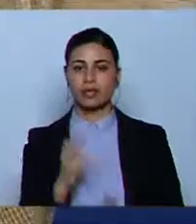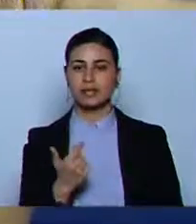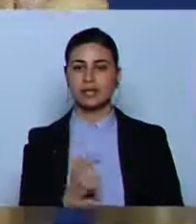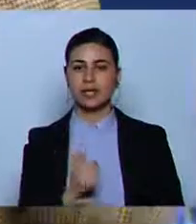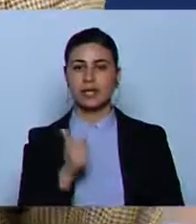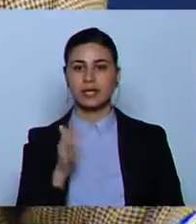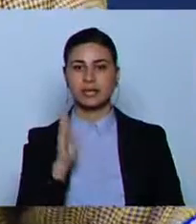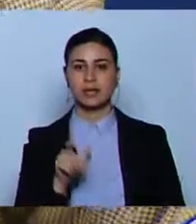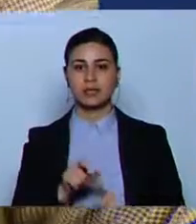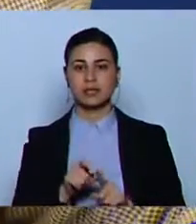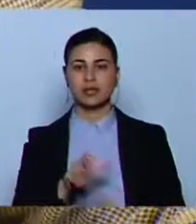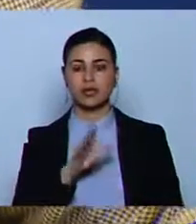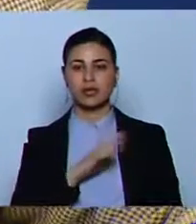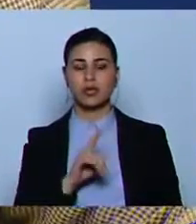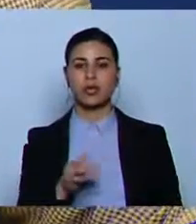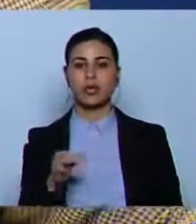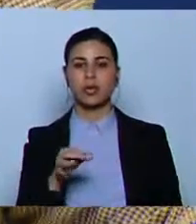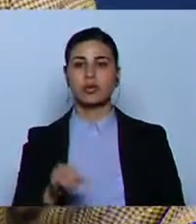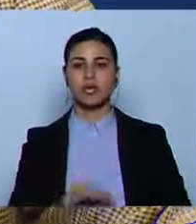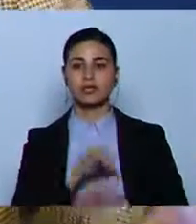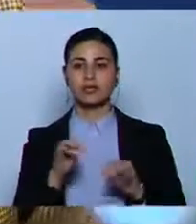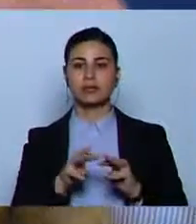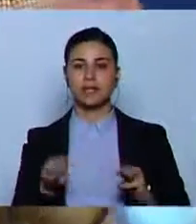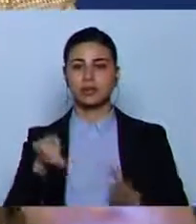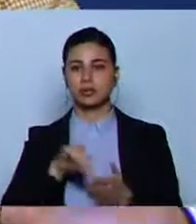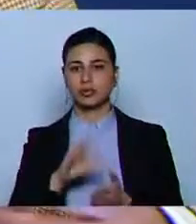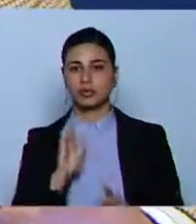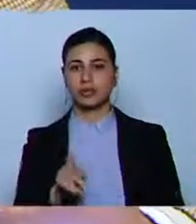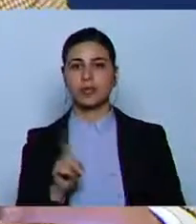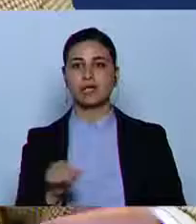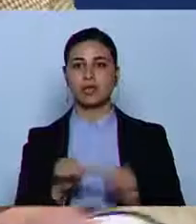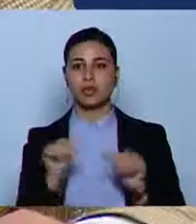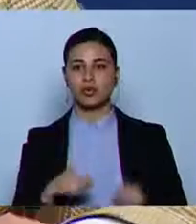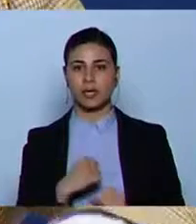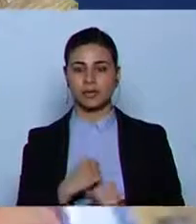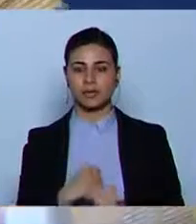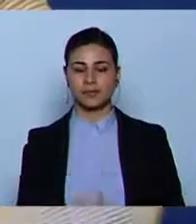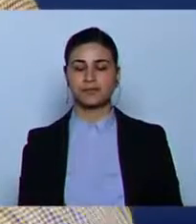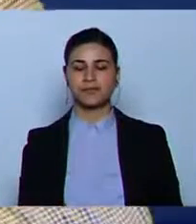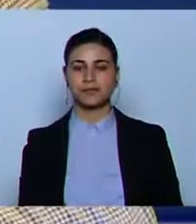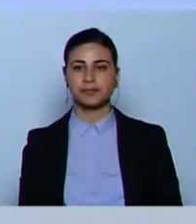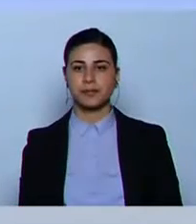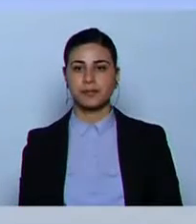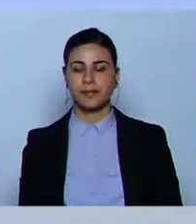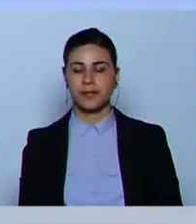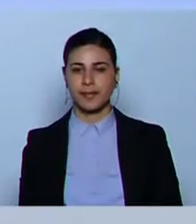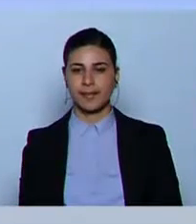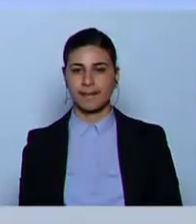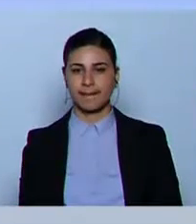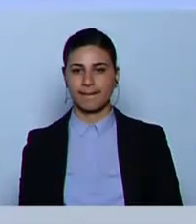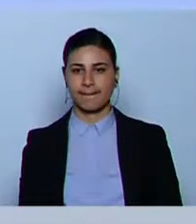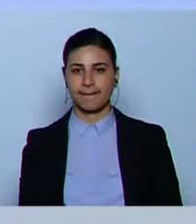კარგი იქნება, ლიზი მთქვა, რომ ვთქვათ რეგიონ განვითარების სამინისტროს ჩაერთას და რაღაც ფორმატი შევიმუშაოთ. გასაგებია, ეგნატე სამი სიტყვა ზუსტად.